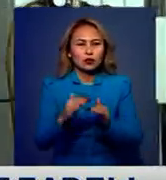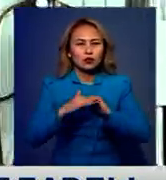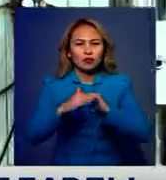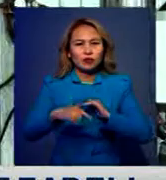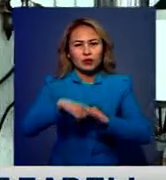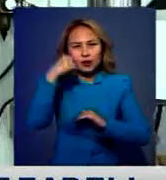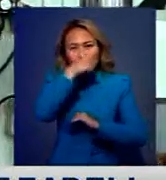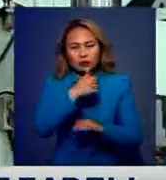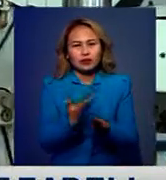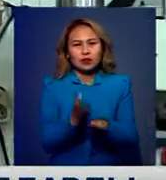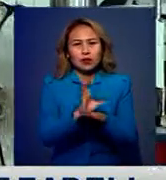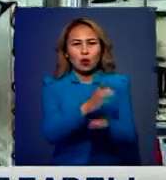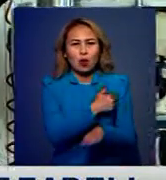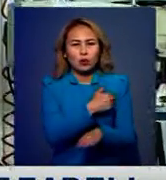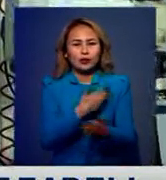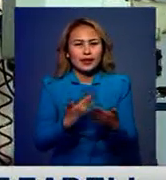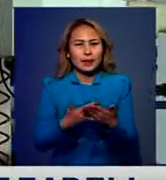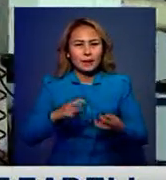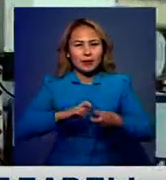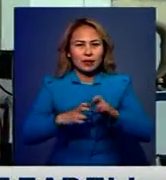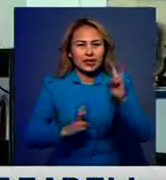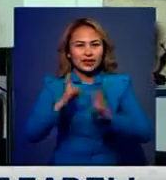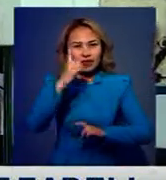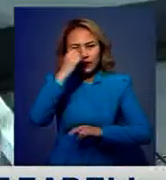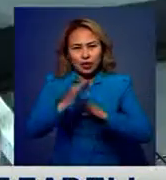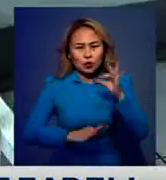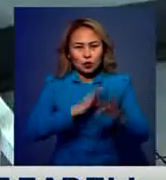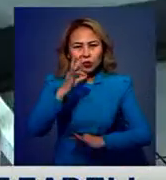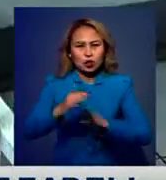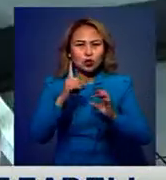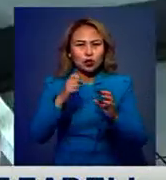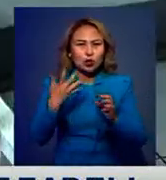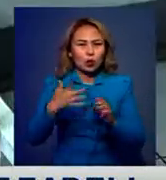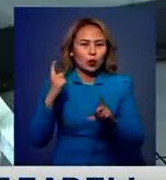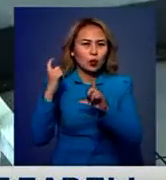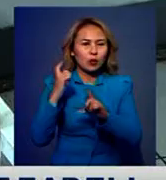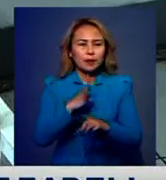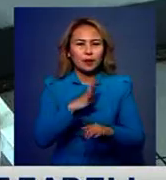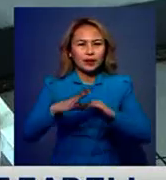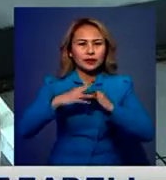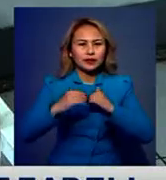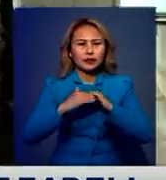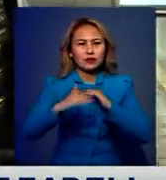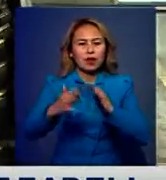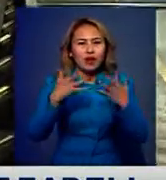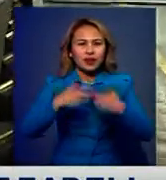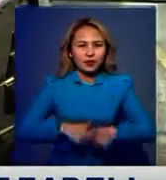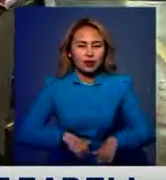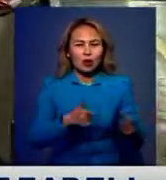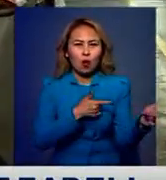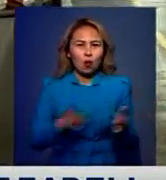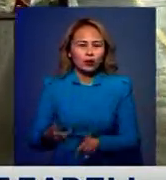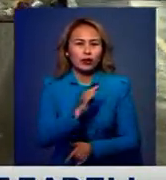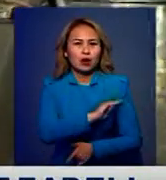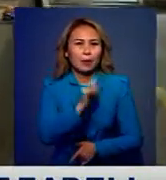да еселеуді жоспарлап отыр. Мәселен, мына зауытта тәулігіне 150 тонна күріш өндіріледі. Жүйе толықтай автоматтандырылған. Дайын өнімдер